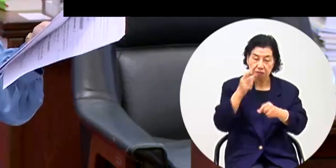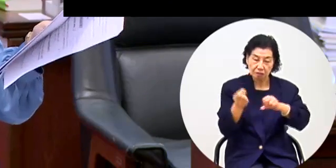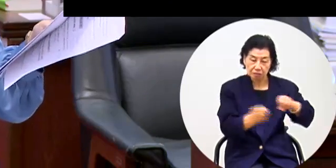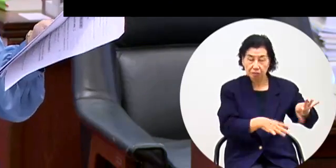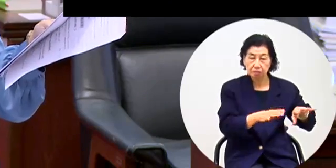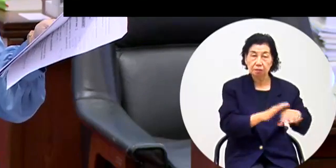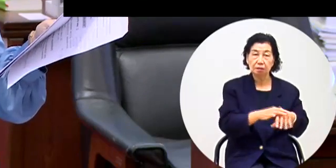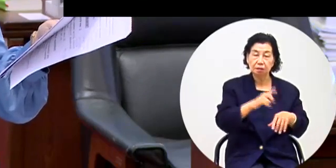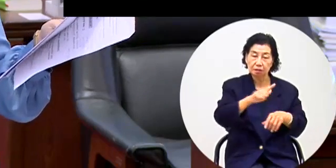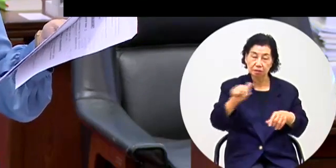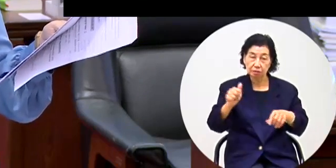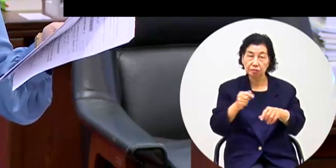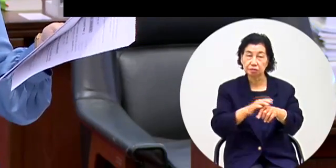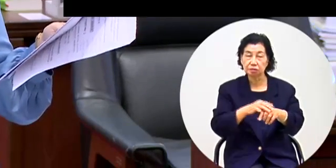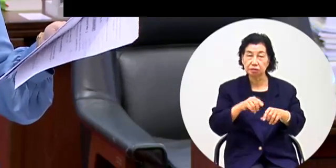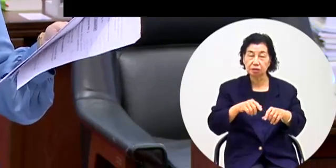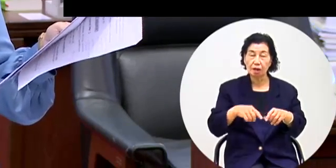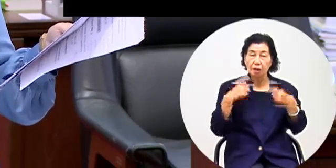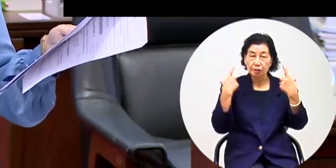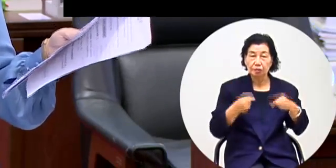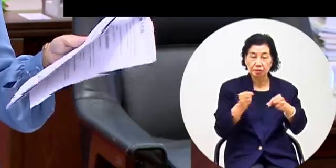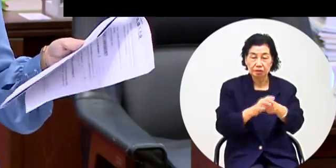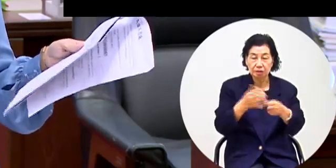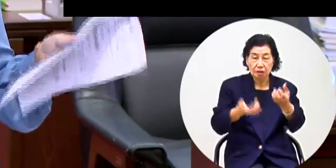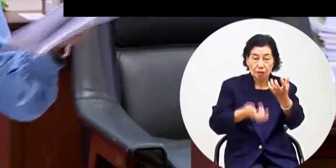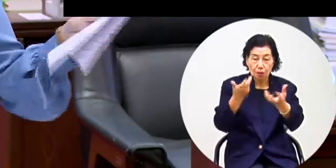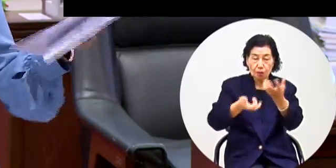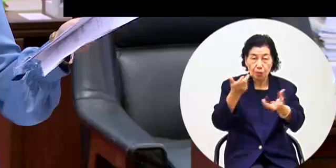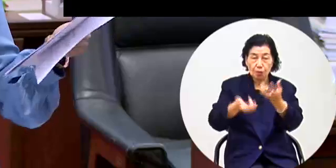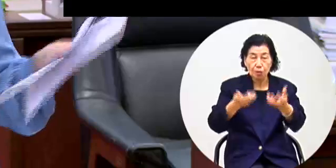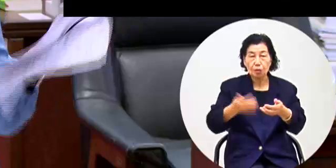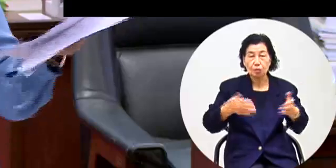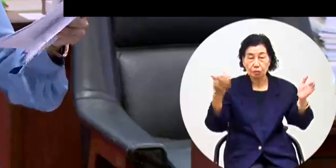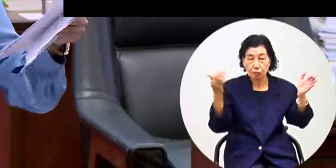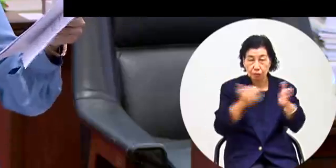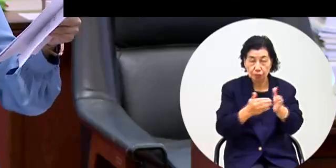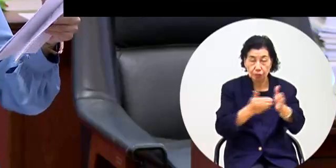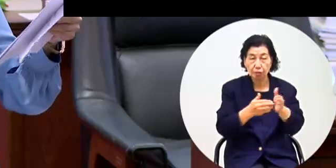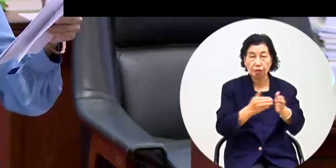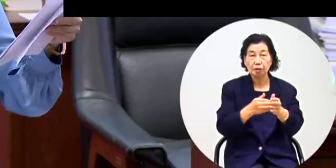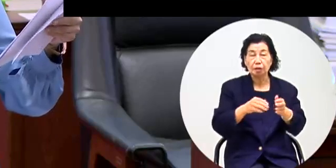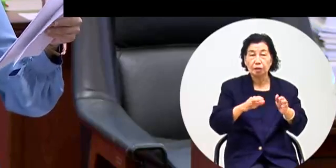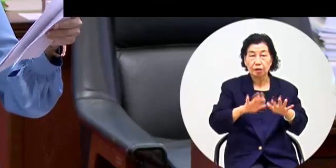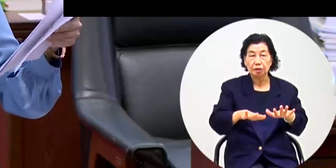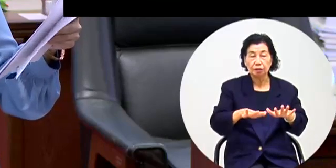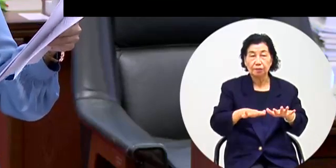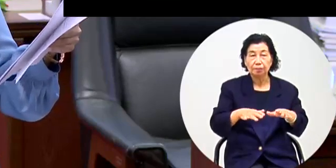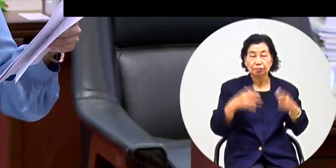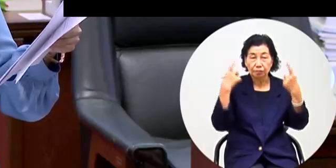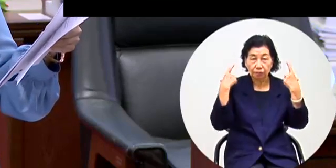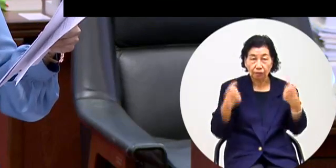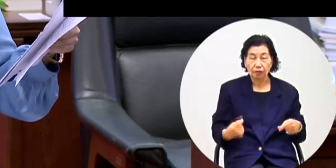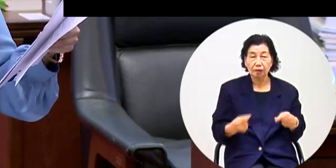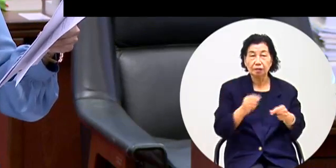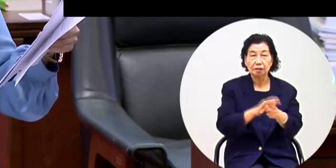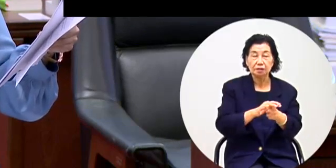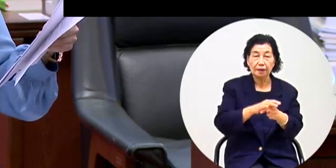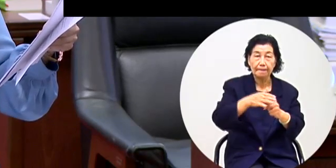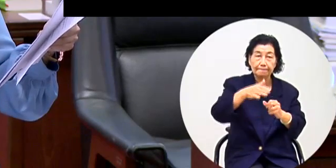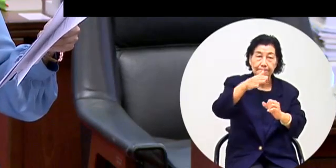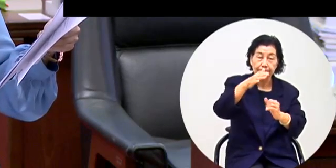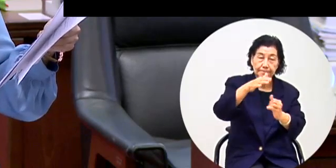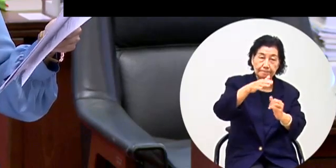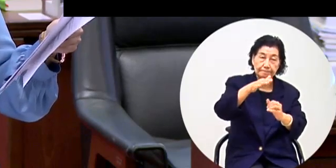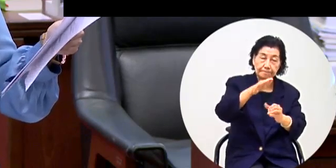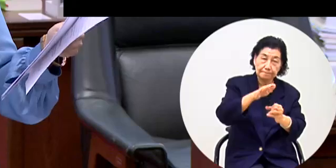的这类，有掩埋场的地方，再把它开挖，再处理，再把垃圾再处理，然后今年就要斥资6.5亿来进